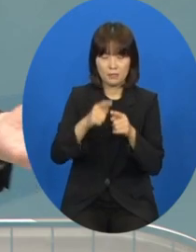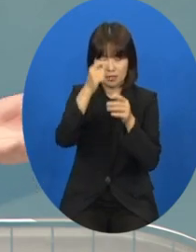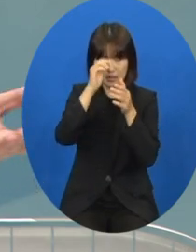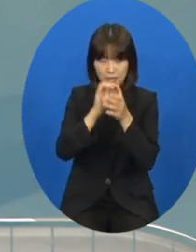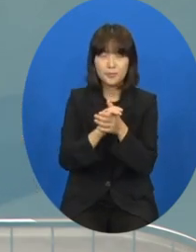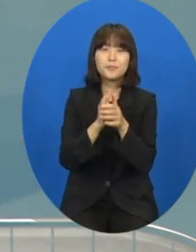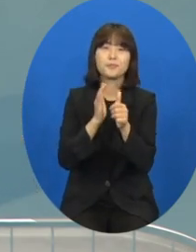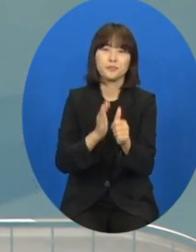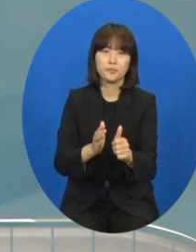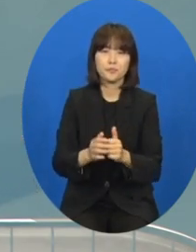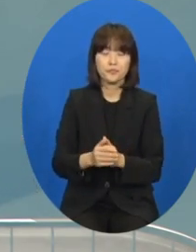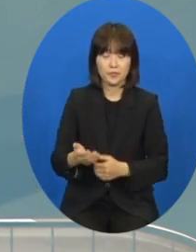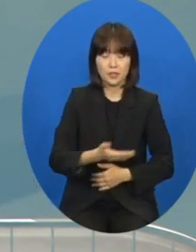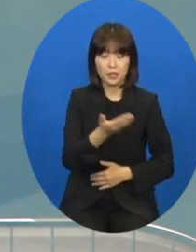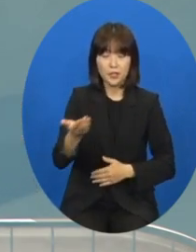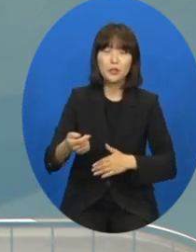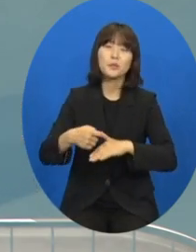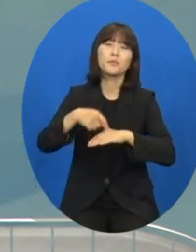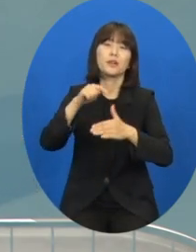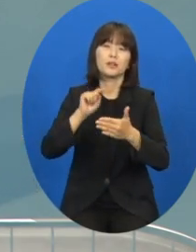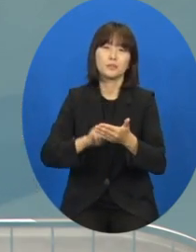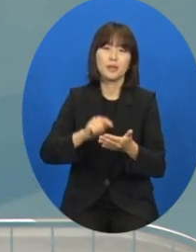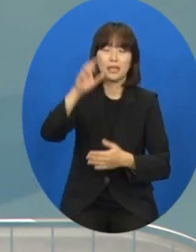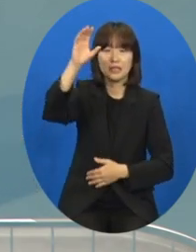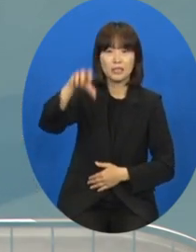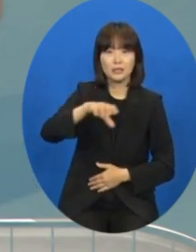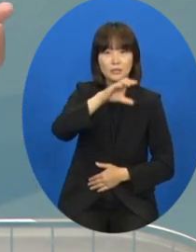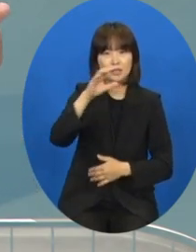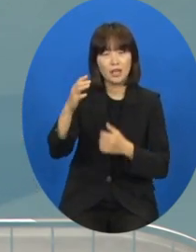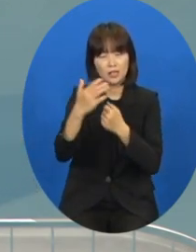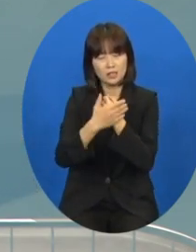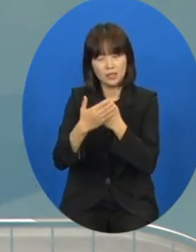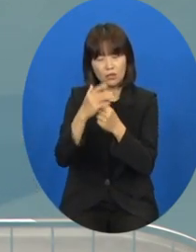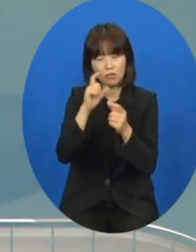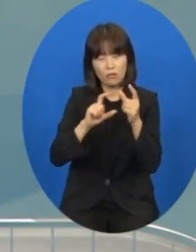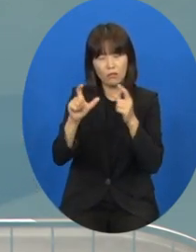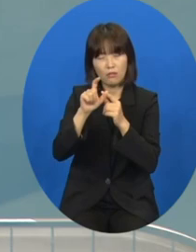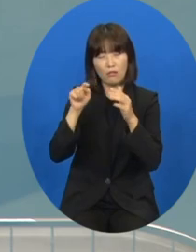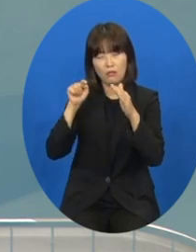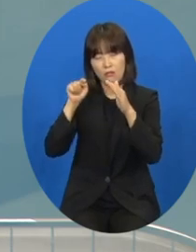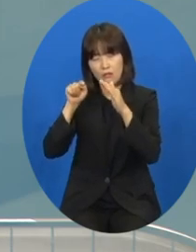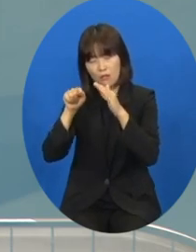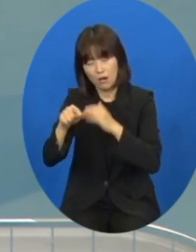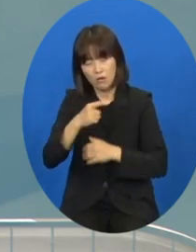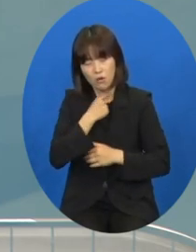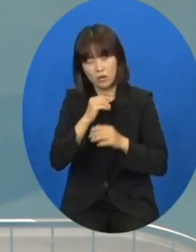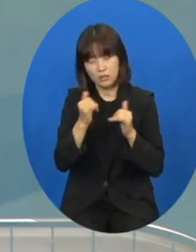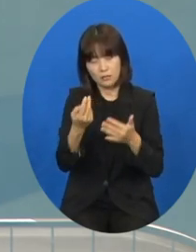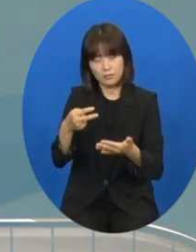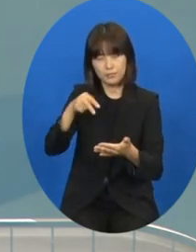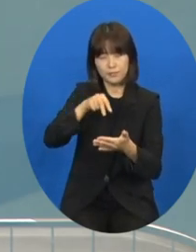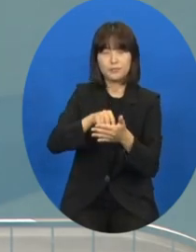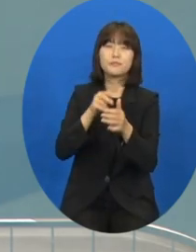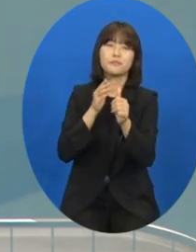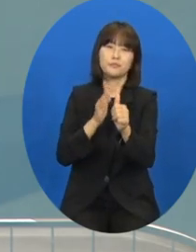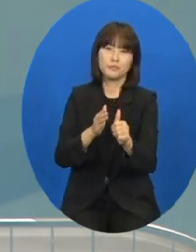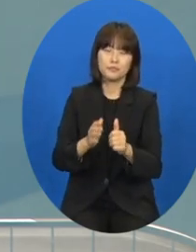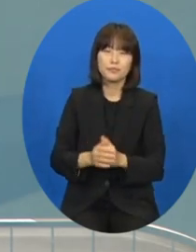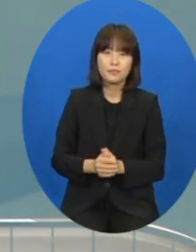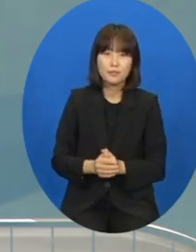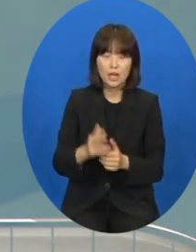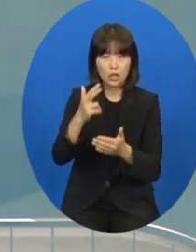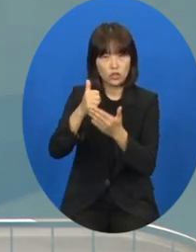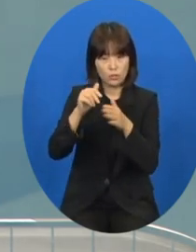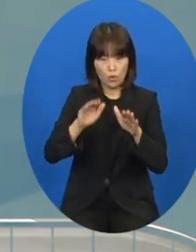갖겠는데 여러분 마음에 십자가의 은혜로 더 들어가기를 원하시는 분들은 일어나서 기도하세요. 주님,